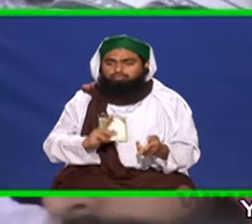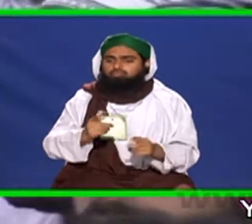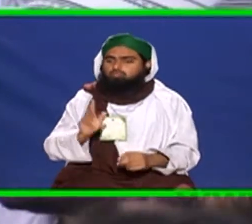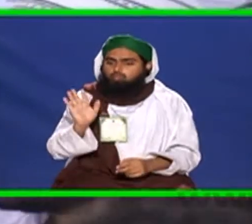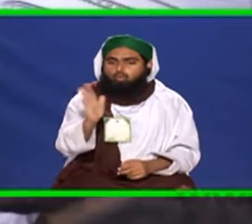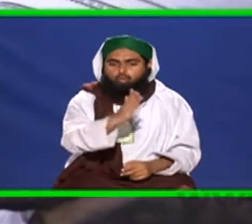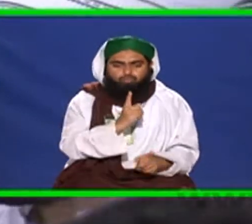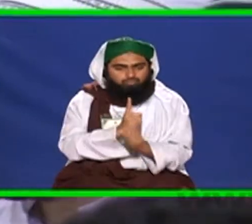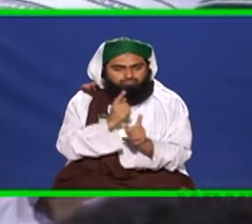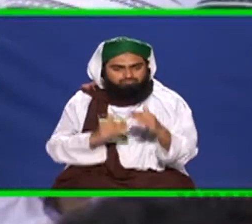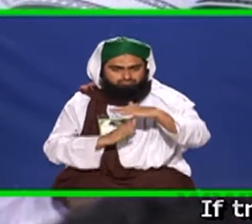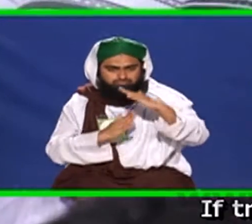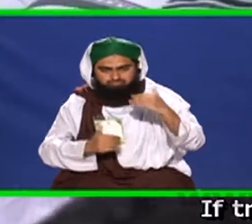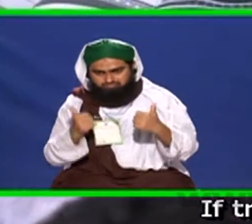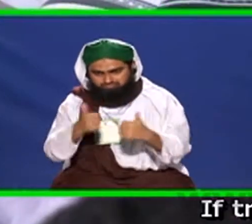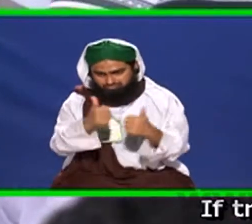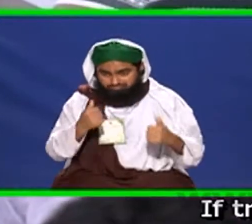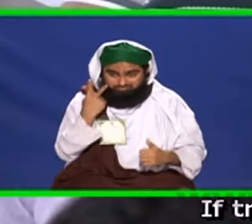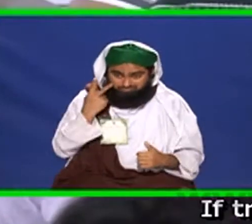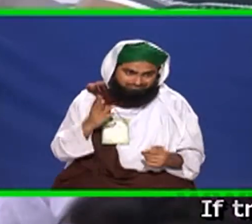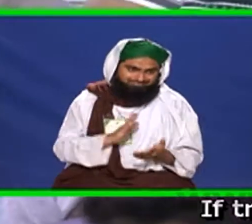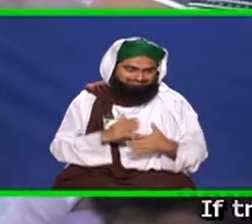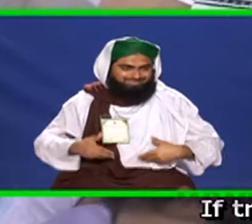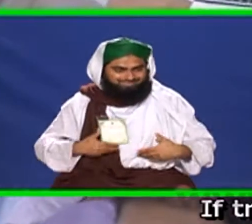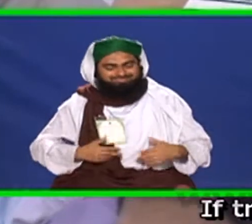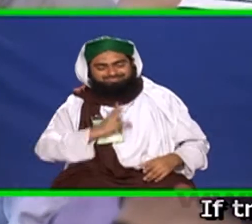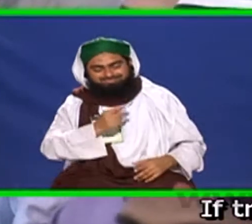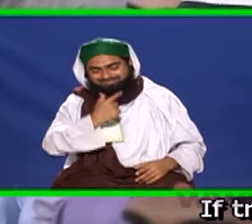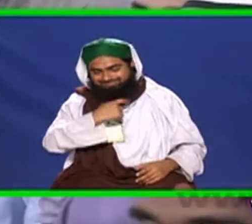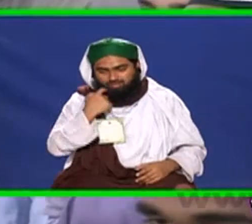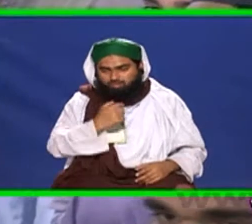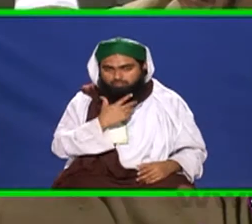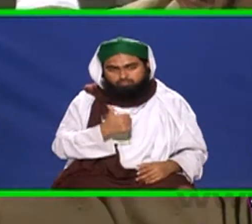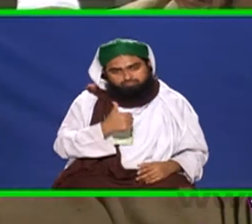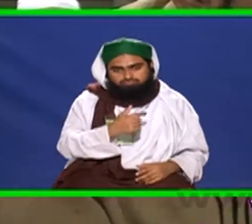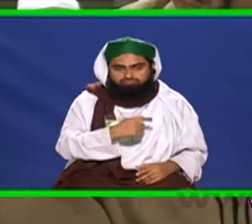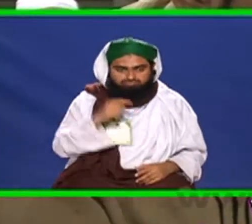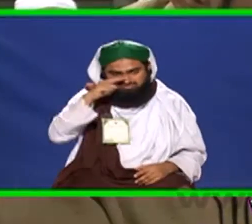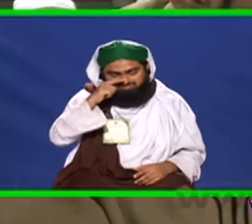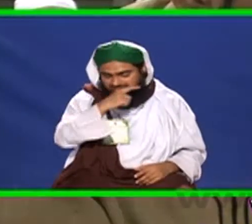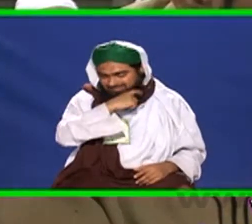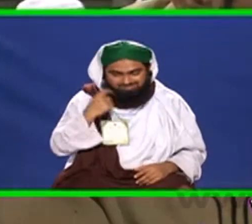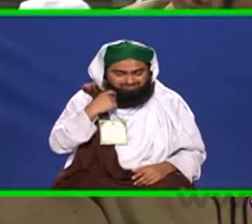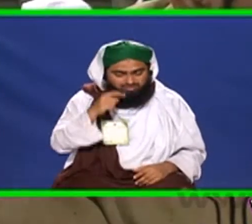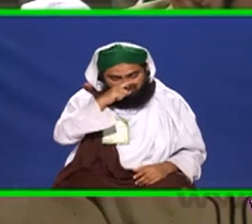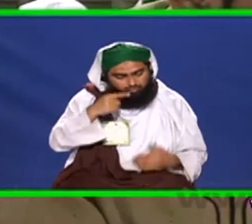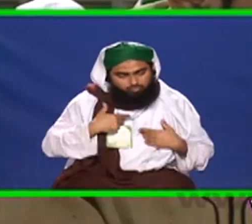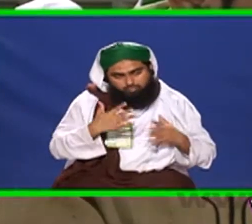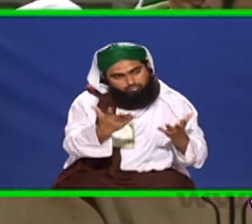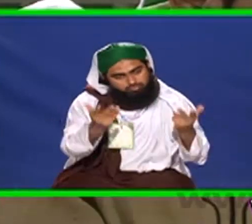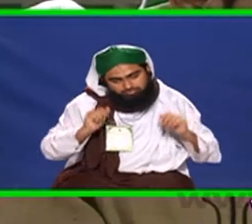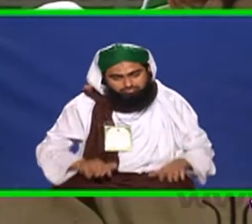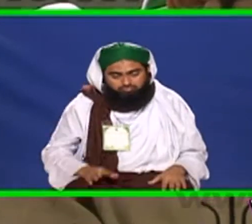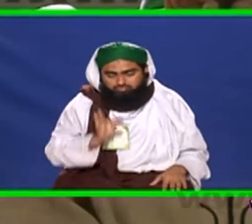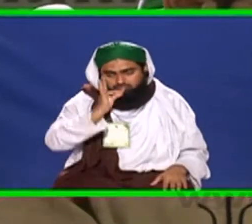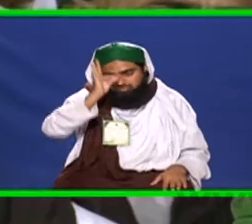آتی ہے، مذاق اڑاتے. حالانکہ داڑھی منڈاتے ہوئے شرم آنی چاہیے کہ پیارے مصطفیٰ صلی اللہ تعالیٰ علیہ وسلم کو کیا منہ